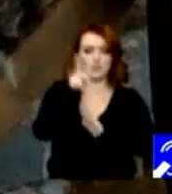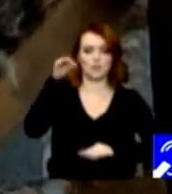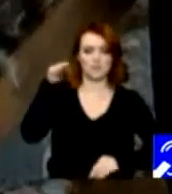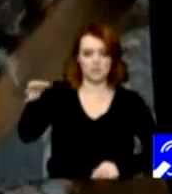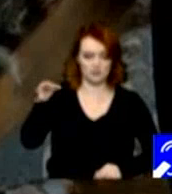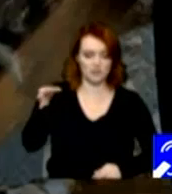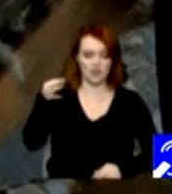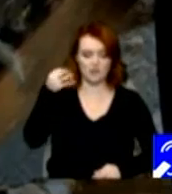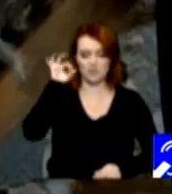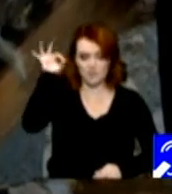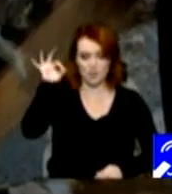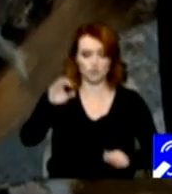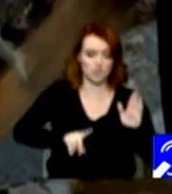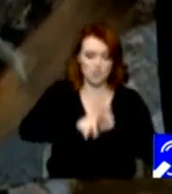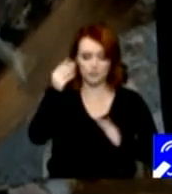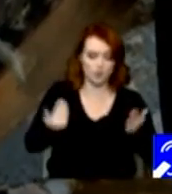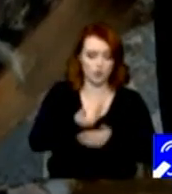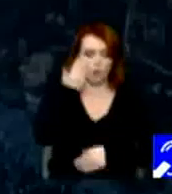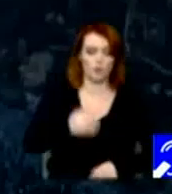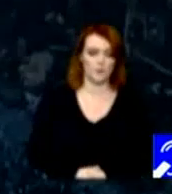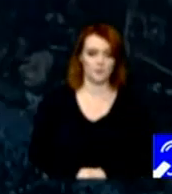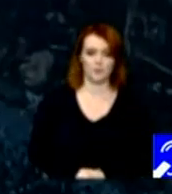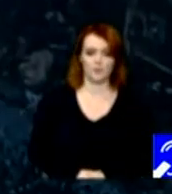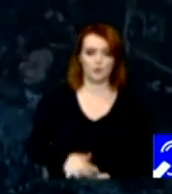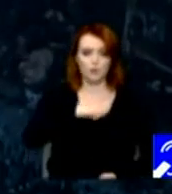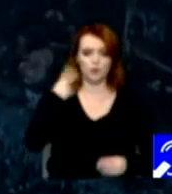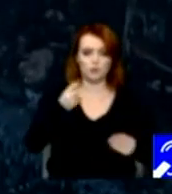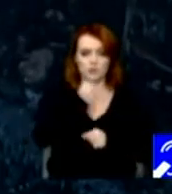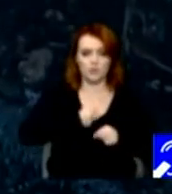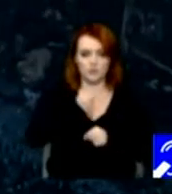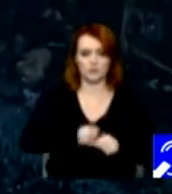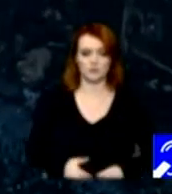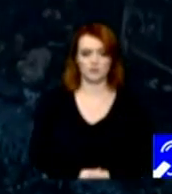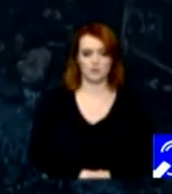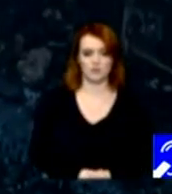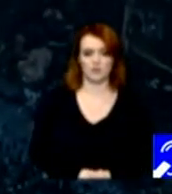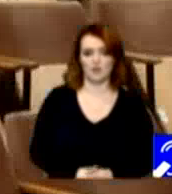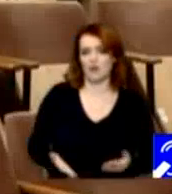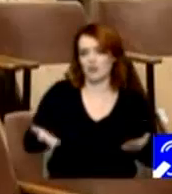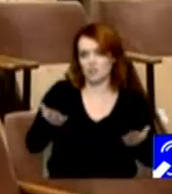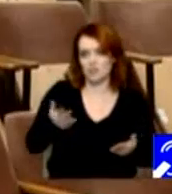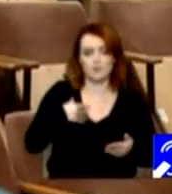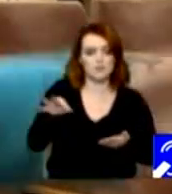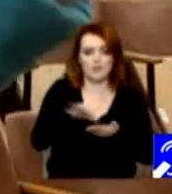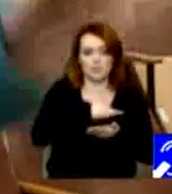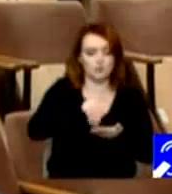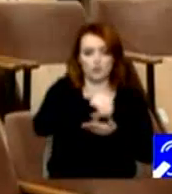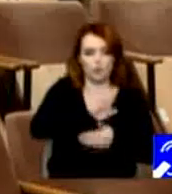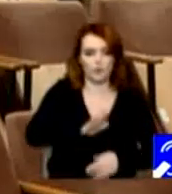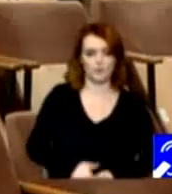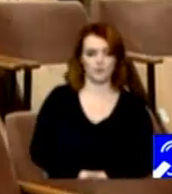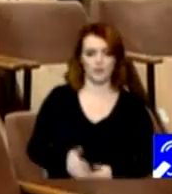grămadă dim ca să putem face da e e ceva normal că nu ați procurăm acum deodată dacă o să